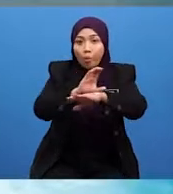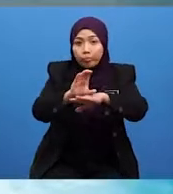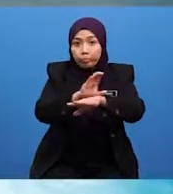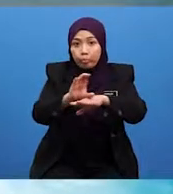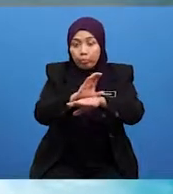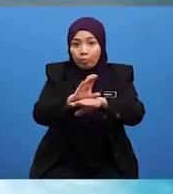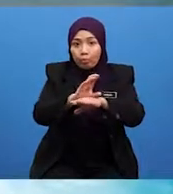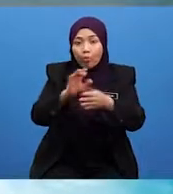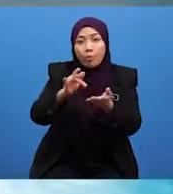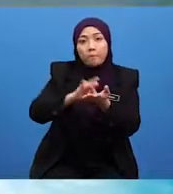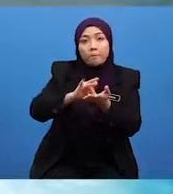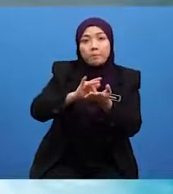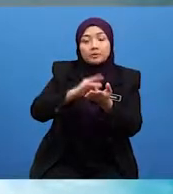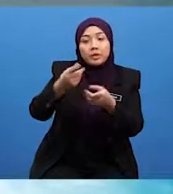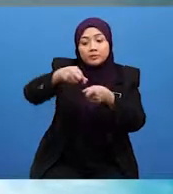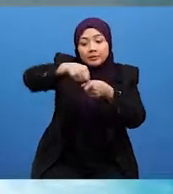ubat gigi,